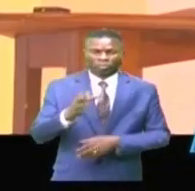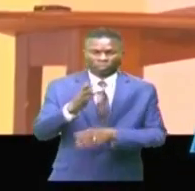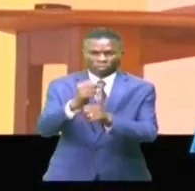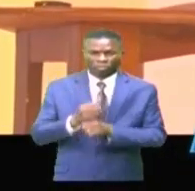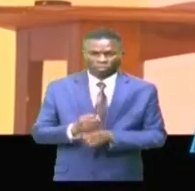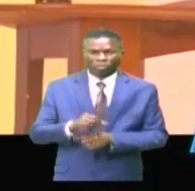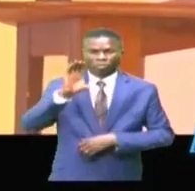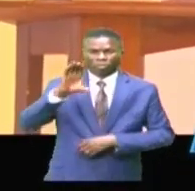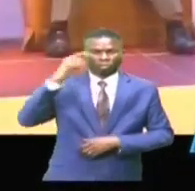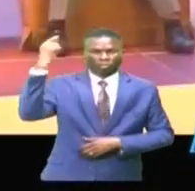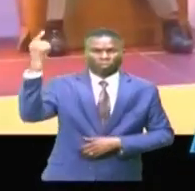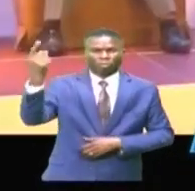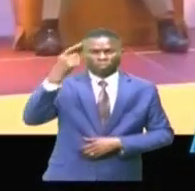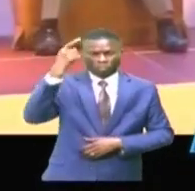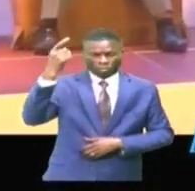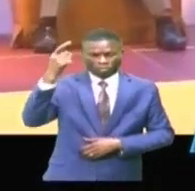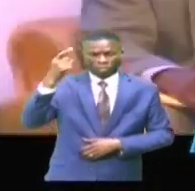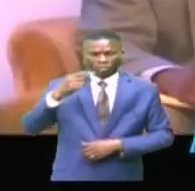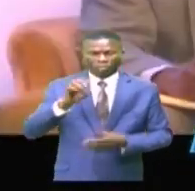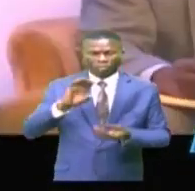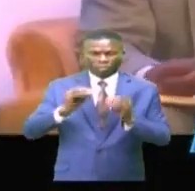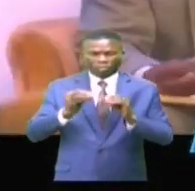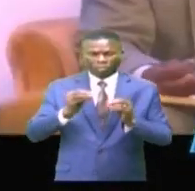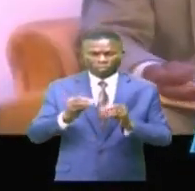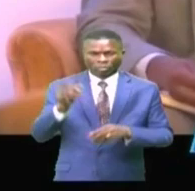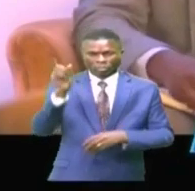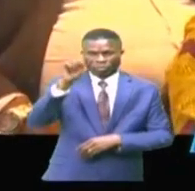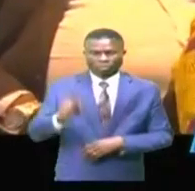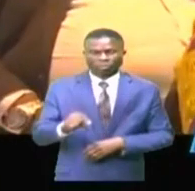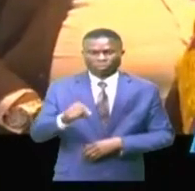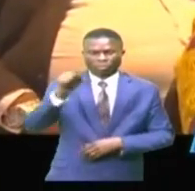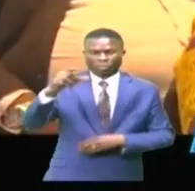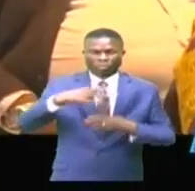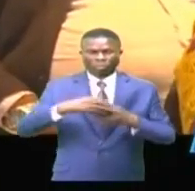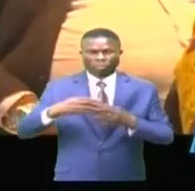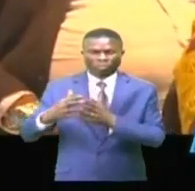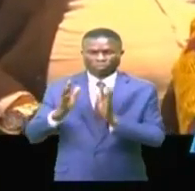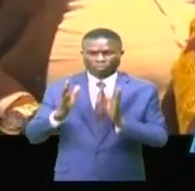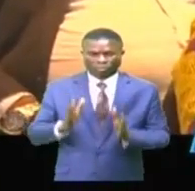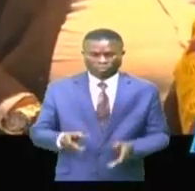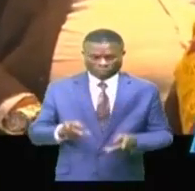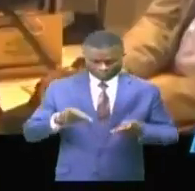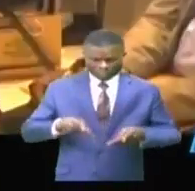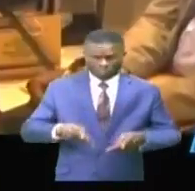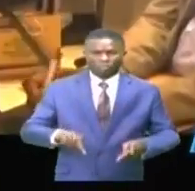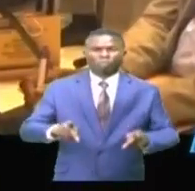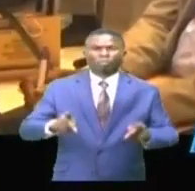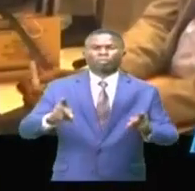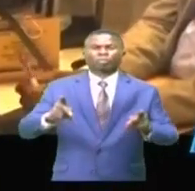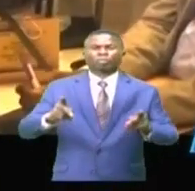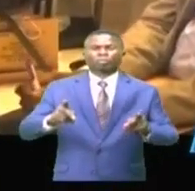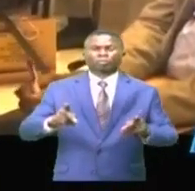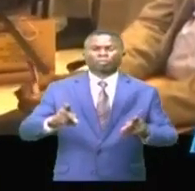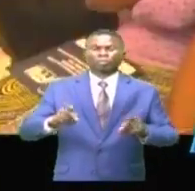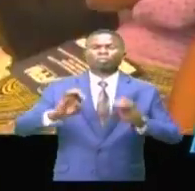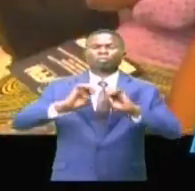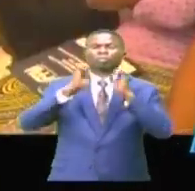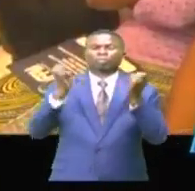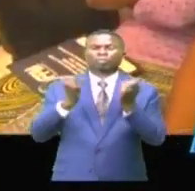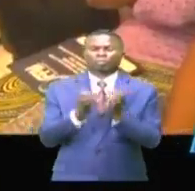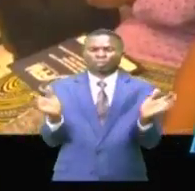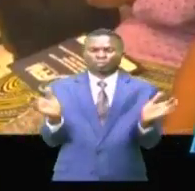c'était plus financier qui s'élève à hauteur de 37 millions de dollars américains va permettre au micro petites et nos entreprises